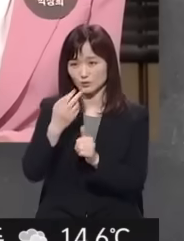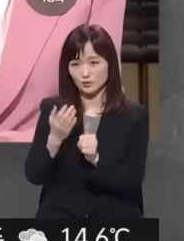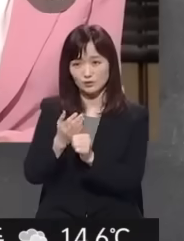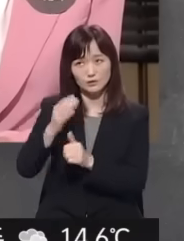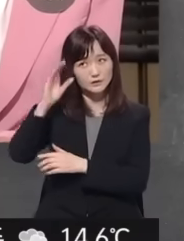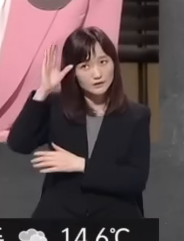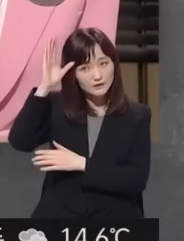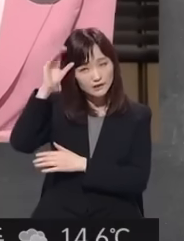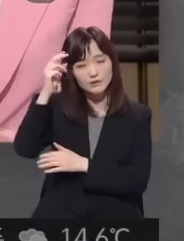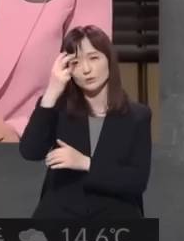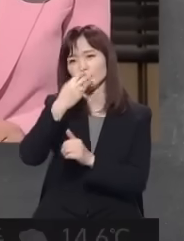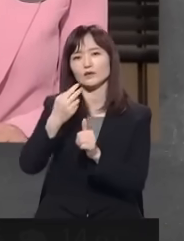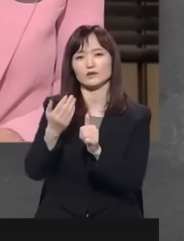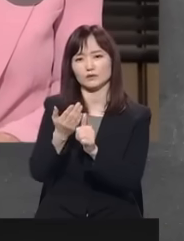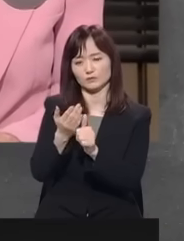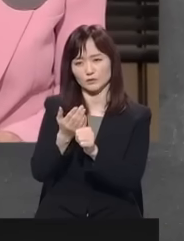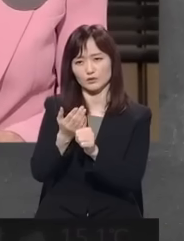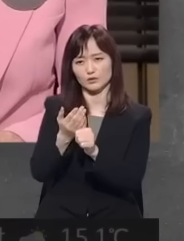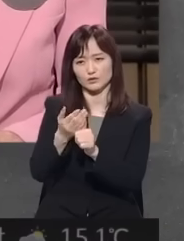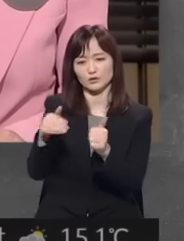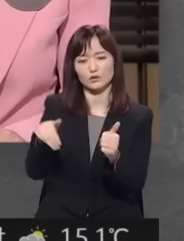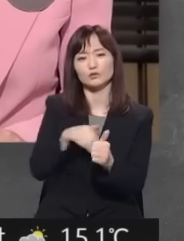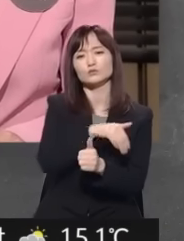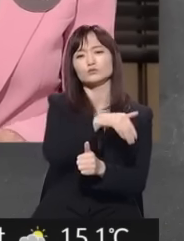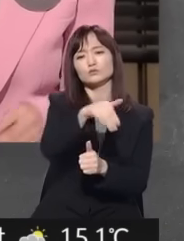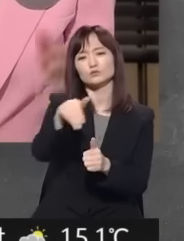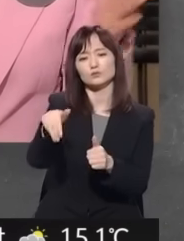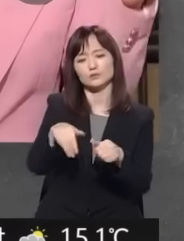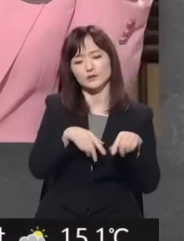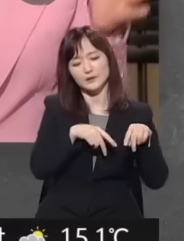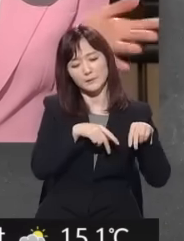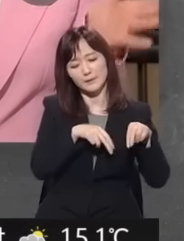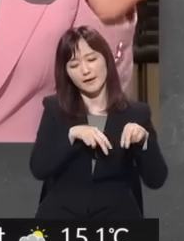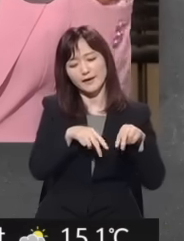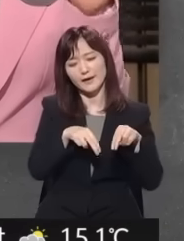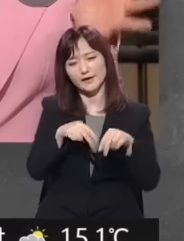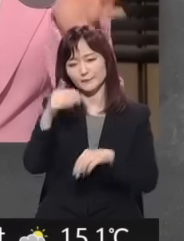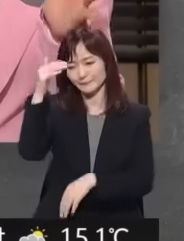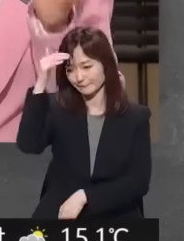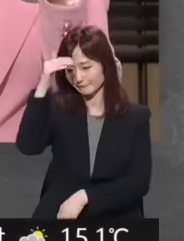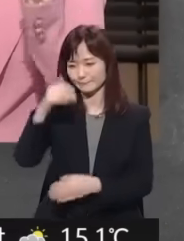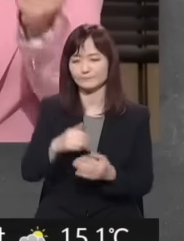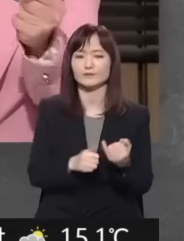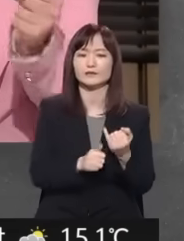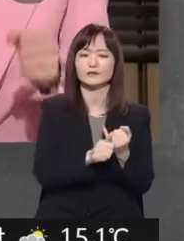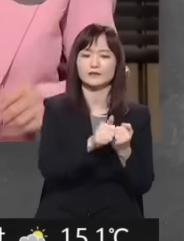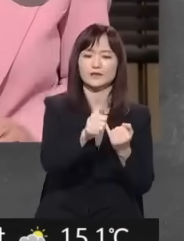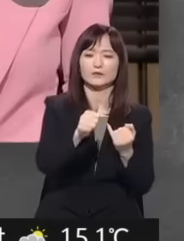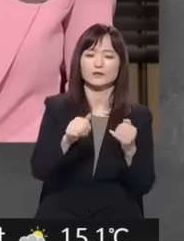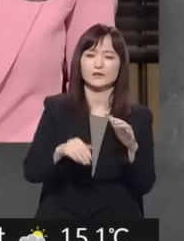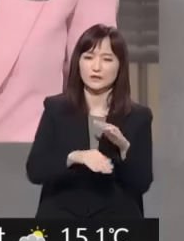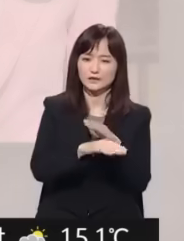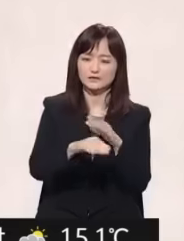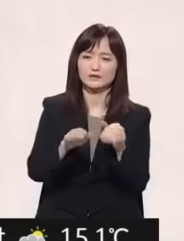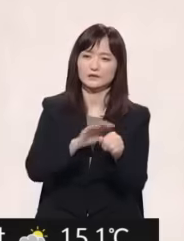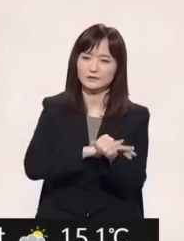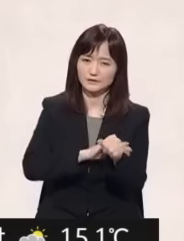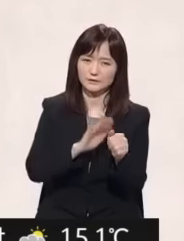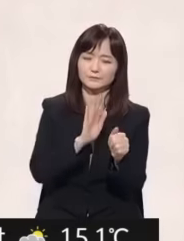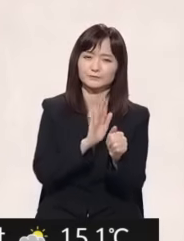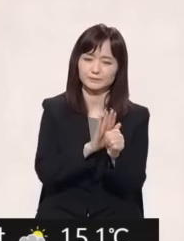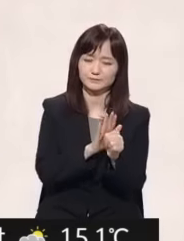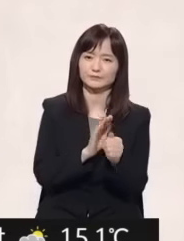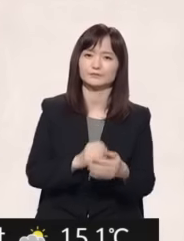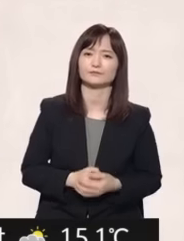잘하고 또이 남편이 굉장히 가정적이었대요 그래서 아이들을 위해서 집도 다 이제 고치고 쪽문도 고치고 그 다음에